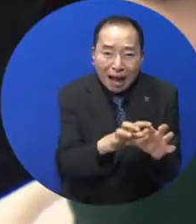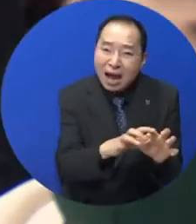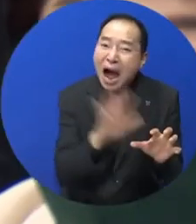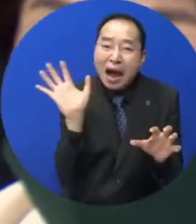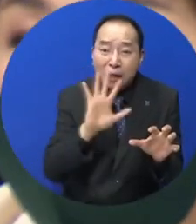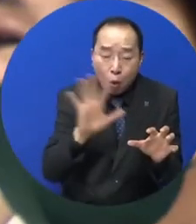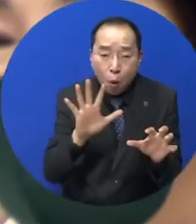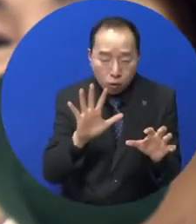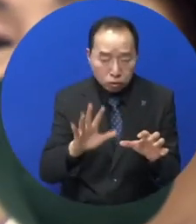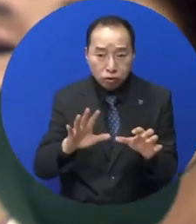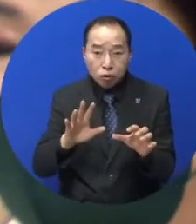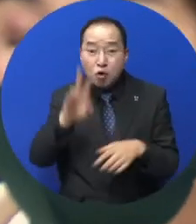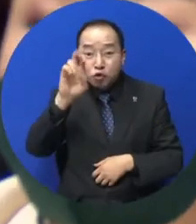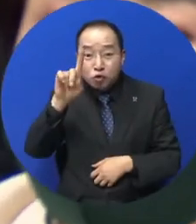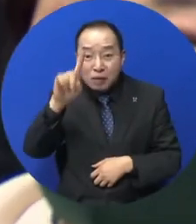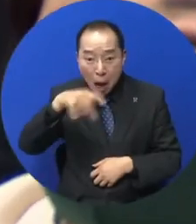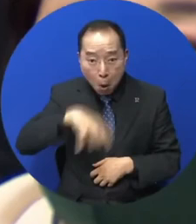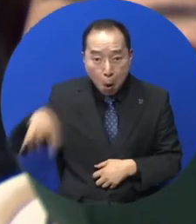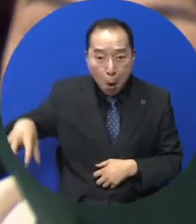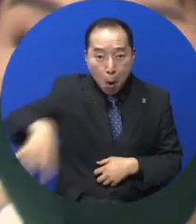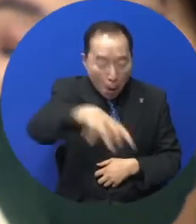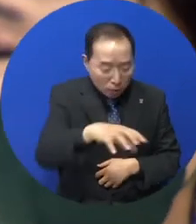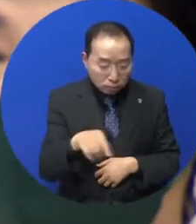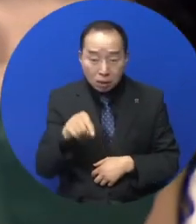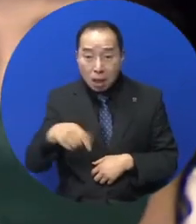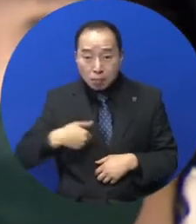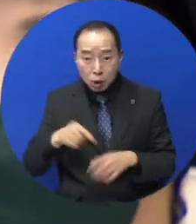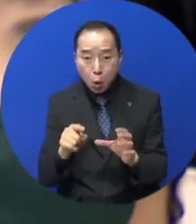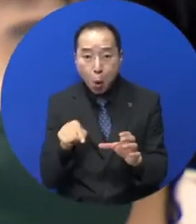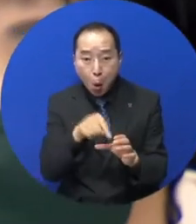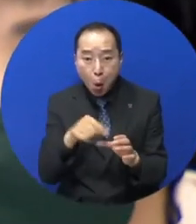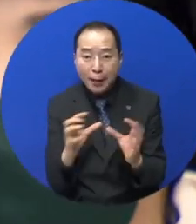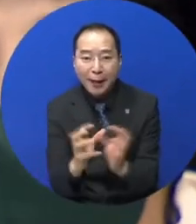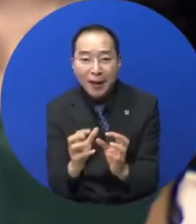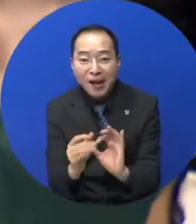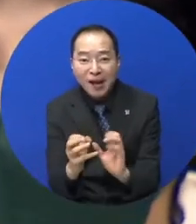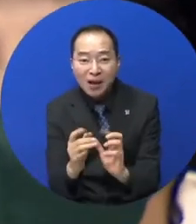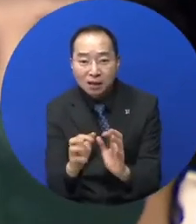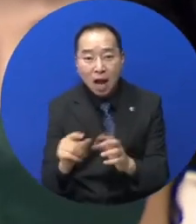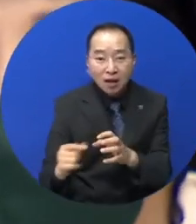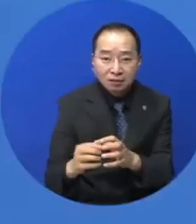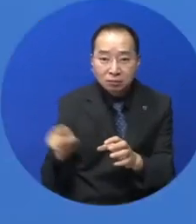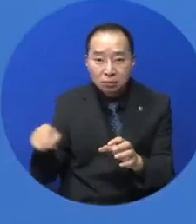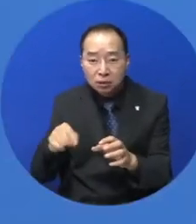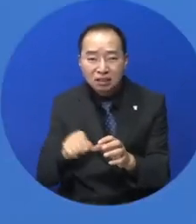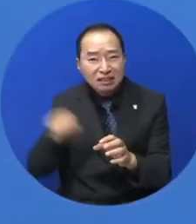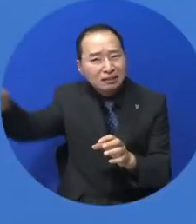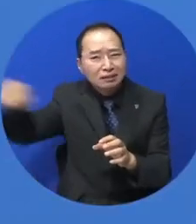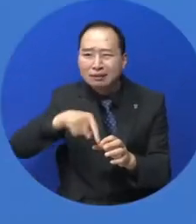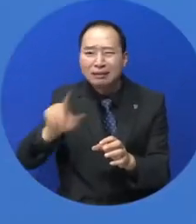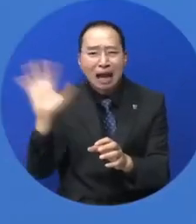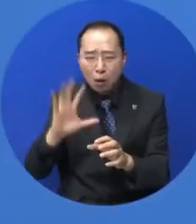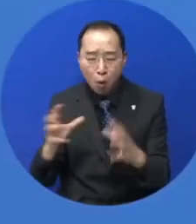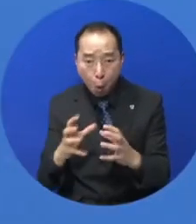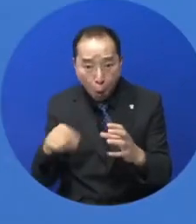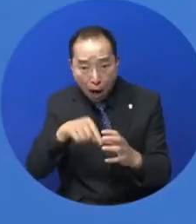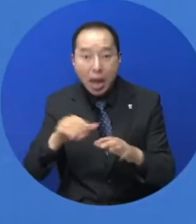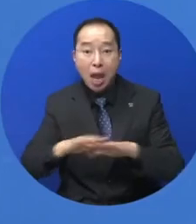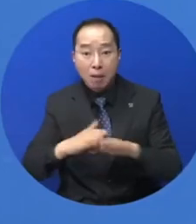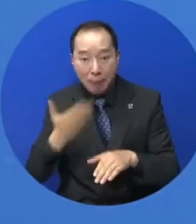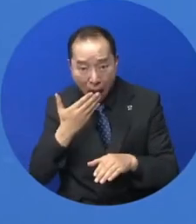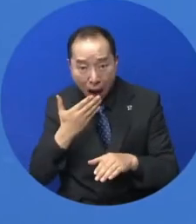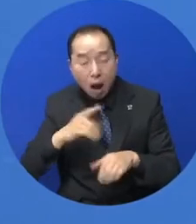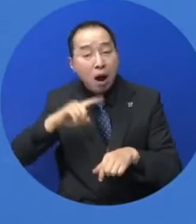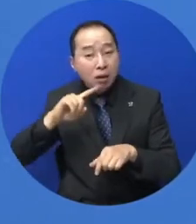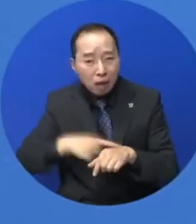것이 아니라 21개의 다핵도시로 분산이 돼서 그 21분 안에 모든 나의 삶이 해결이 되면 이러한